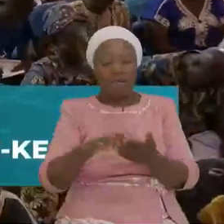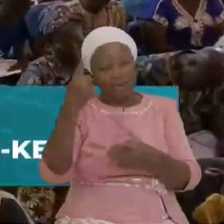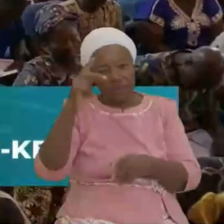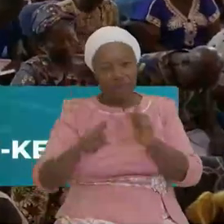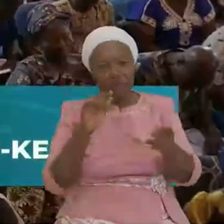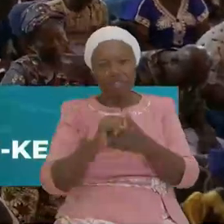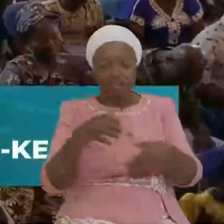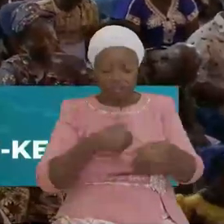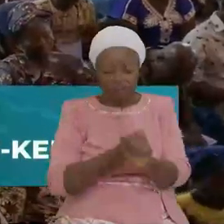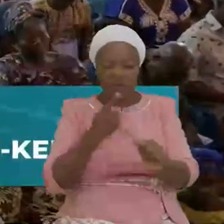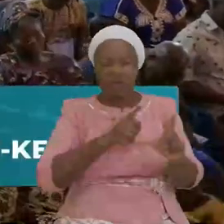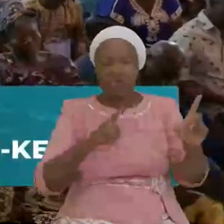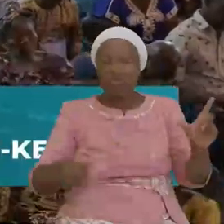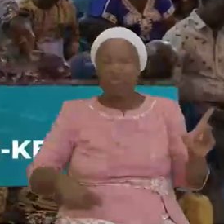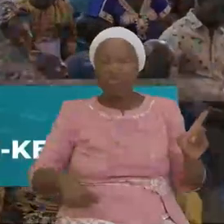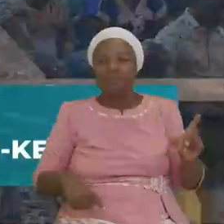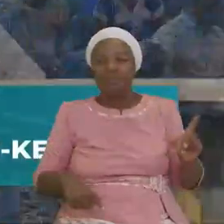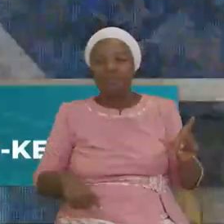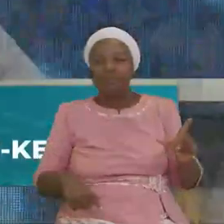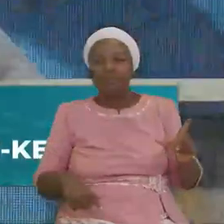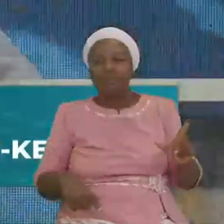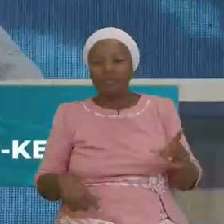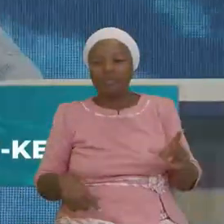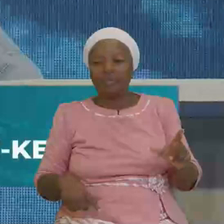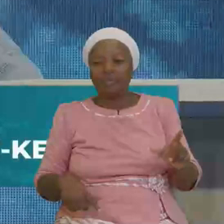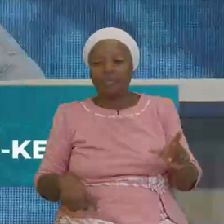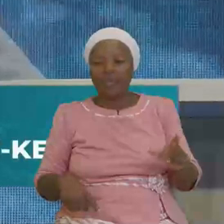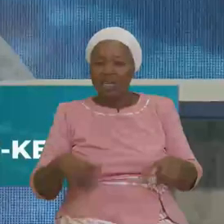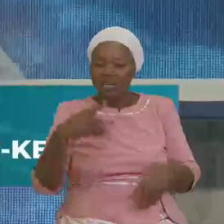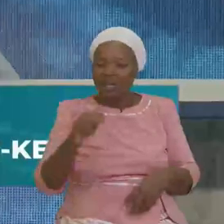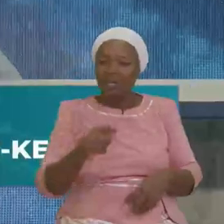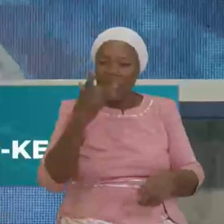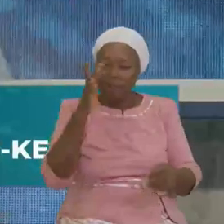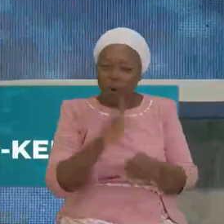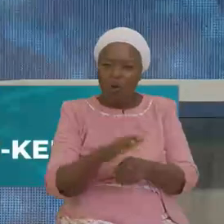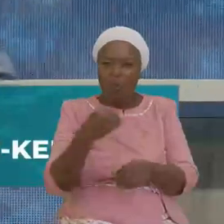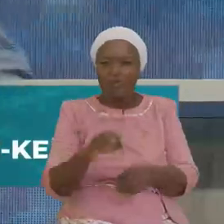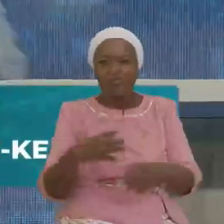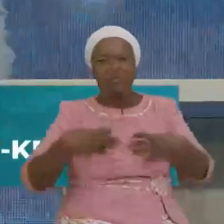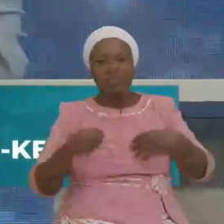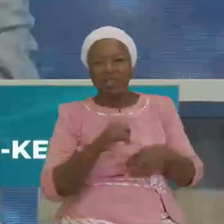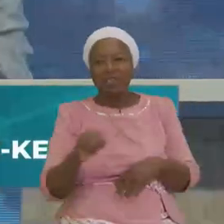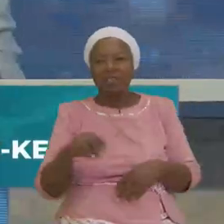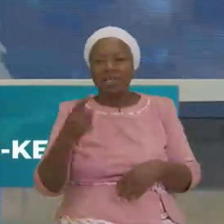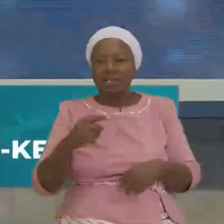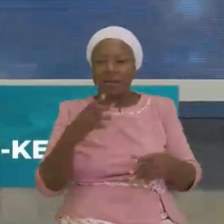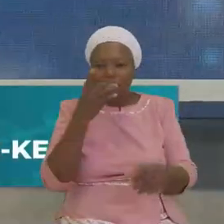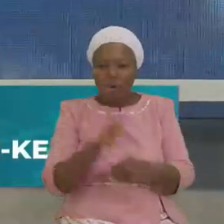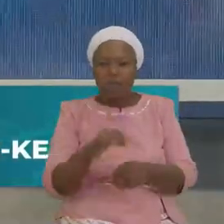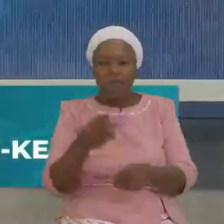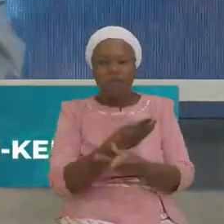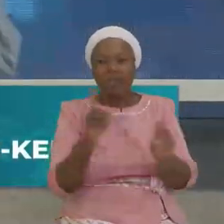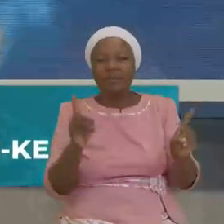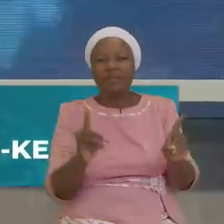vie, la promesse de la sainteté pour ceux qui suivez le Seigneur,